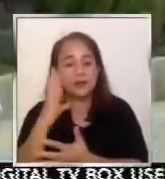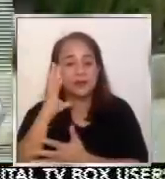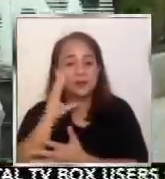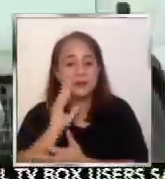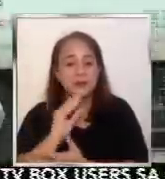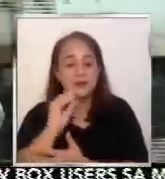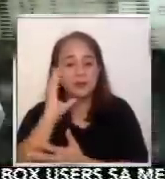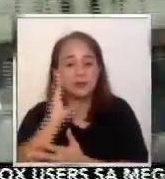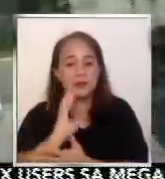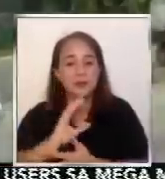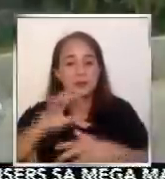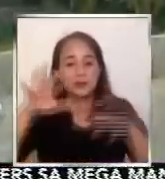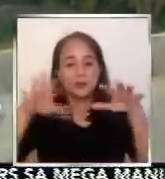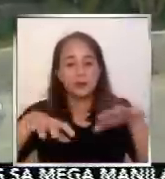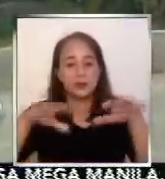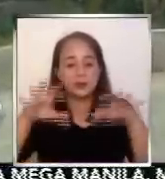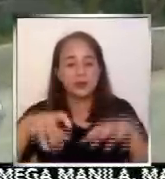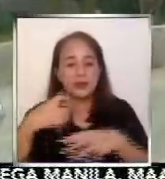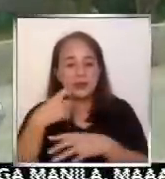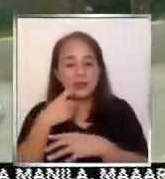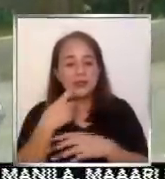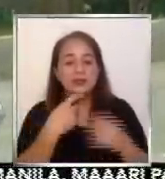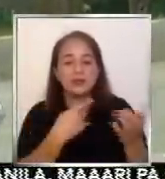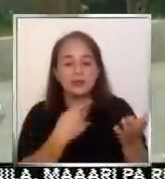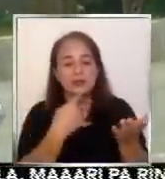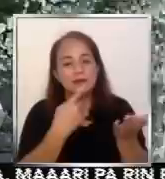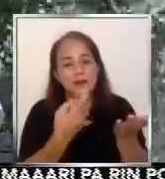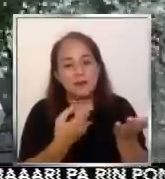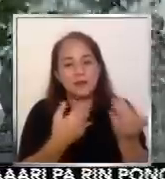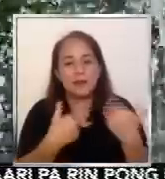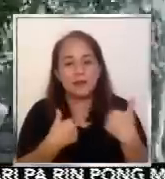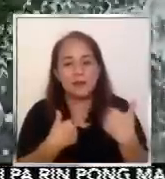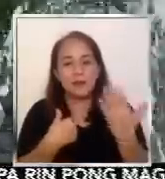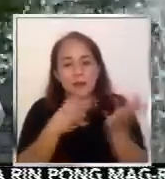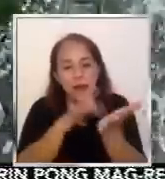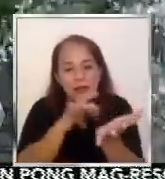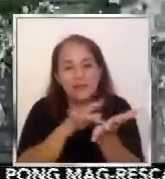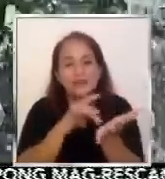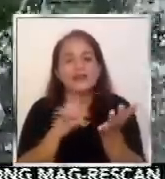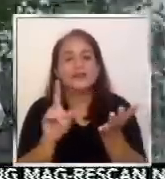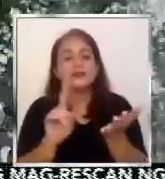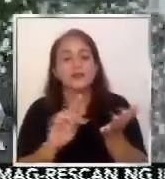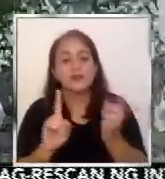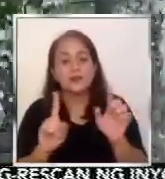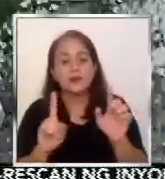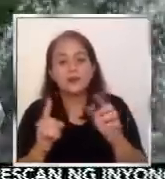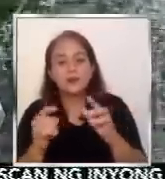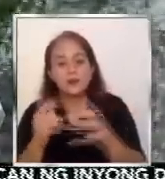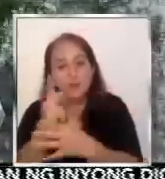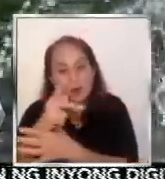na kanina, kaya sila ay sinamantala ang kanilang pagsasaka o di kaya ay